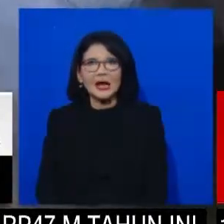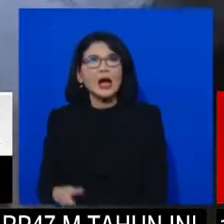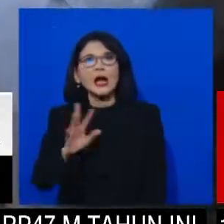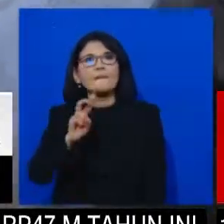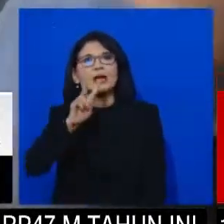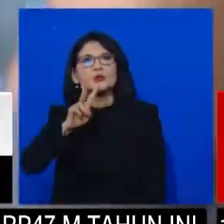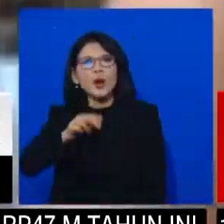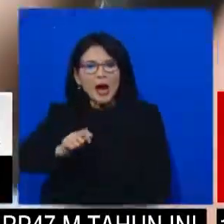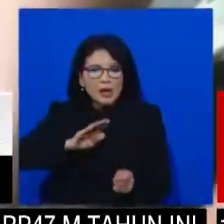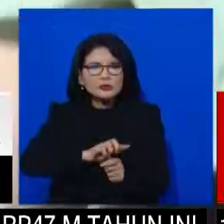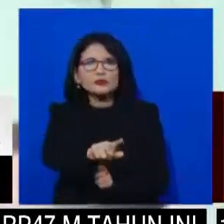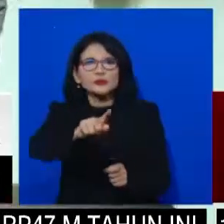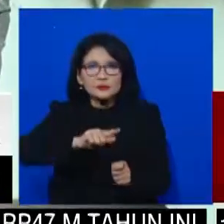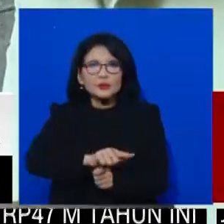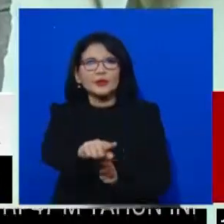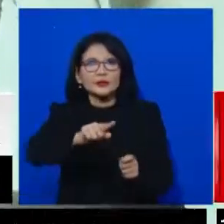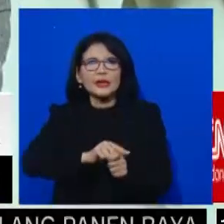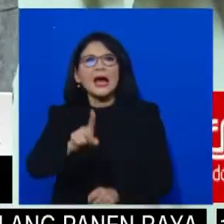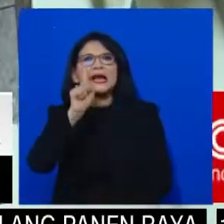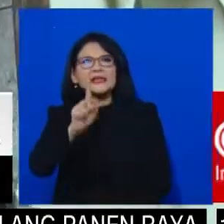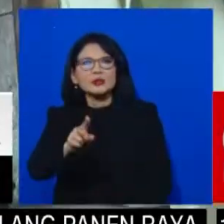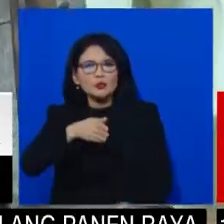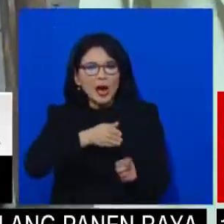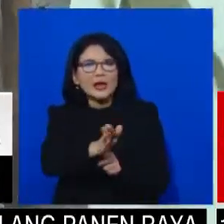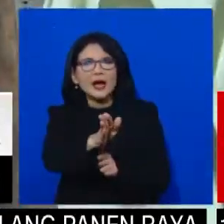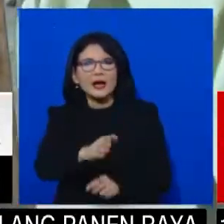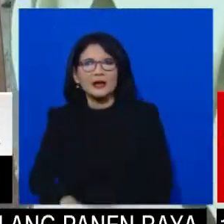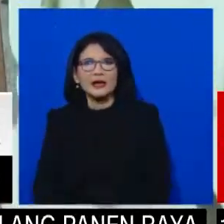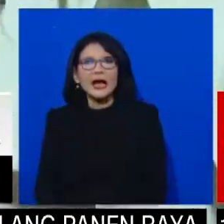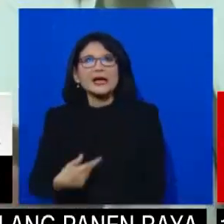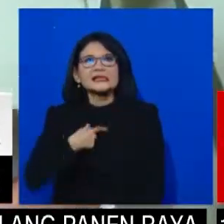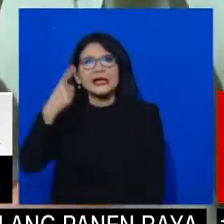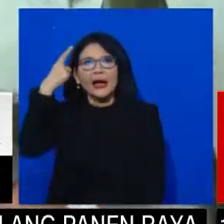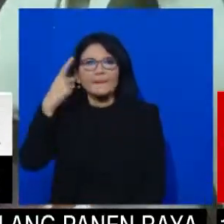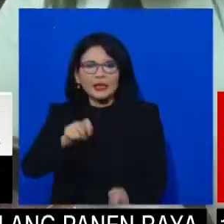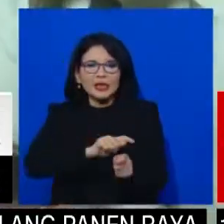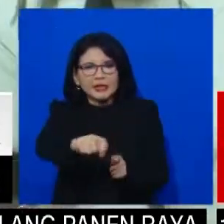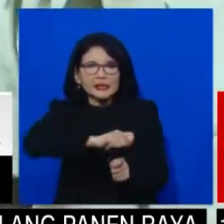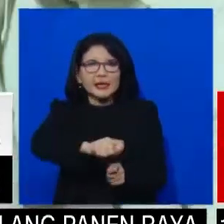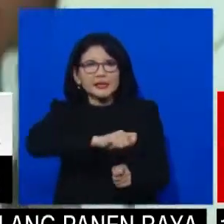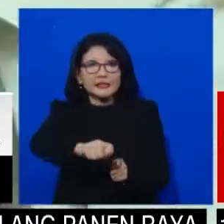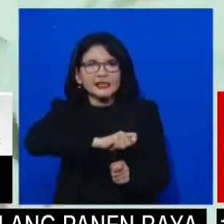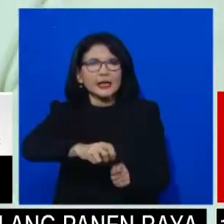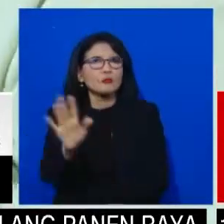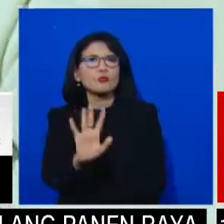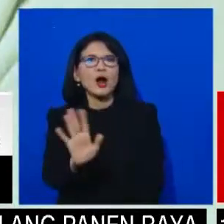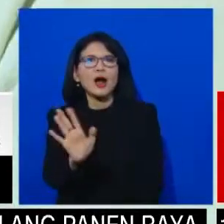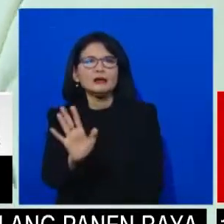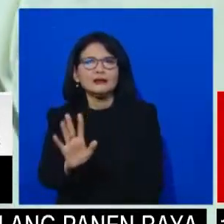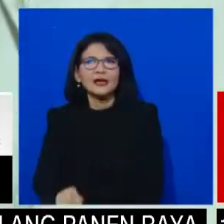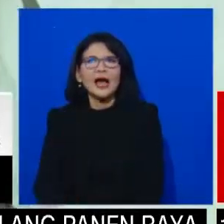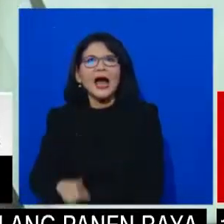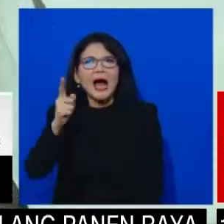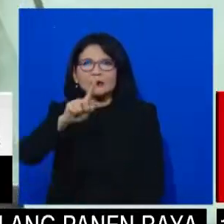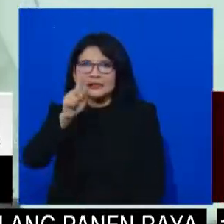kenapa? Tajam lagi. Oke. Saya pikir seperti mengasah kuku ya, yang bisa siki-siki-siki-siki seperti itu, tapi dia